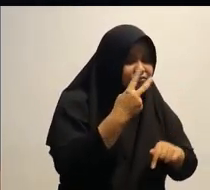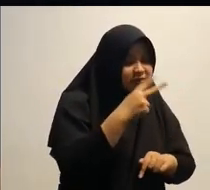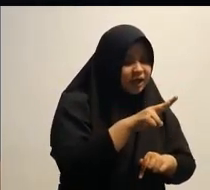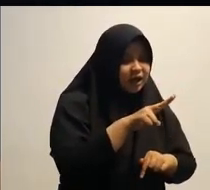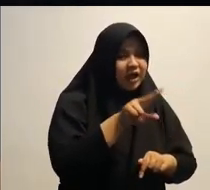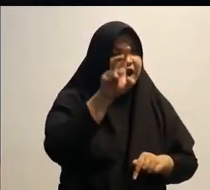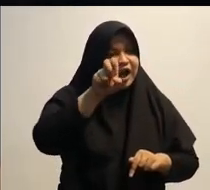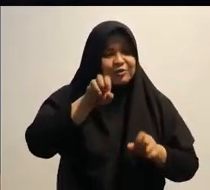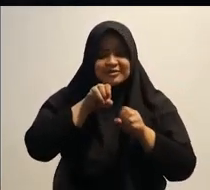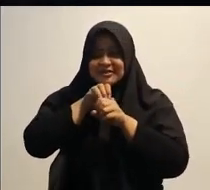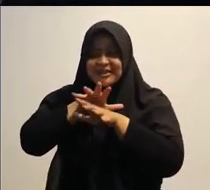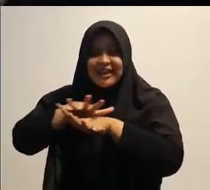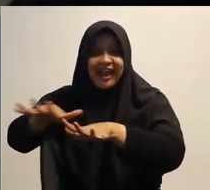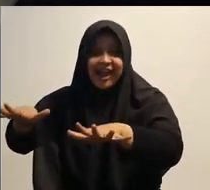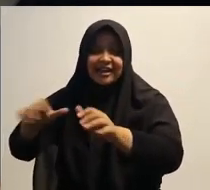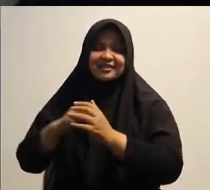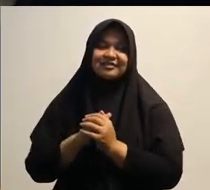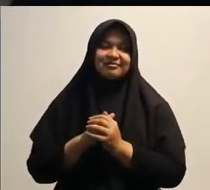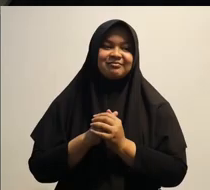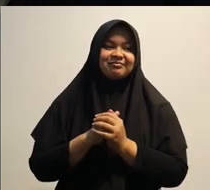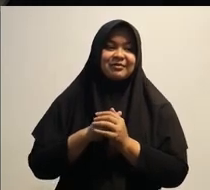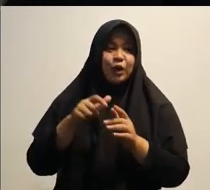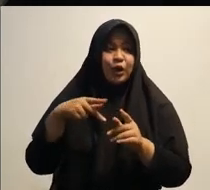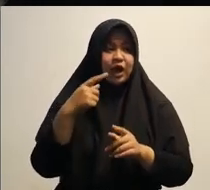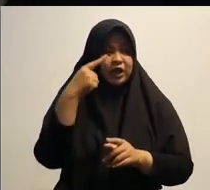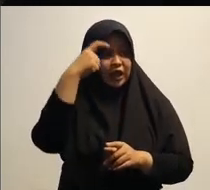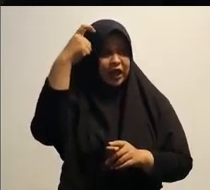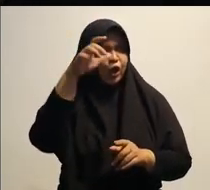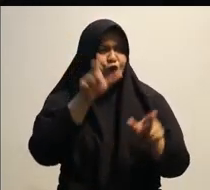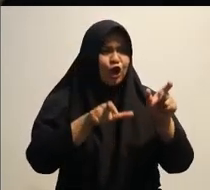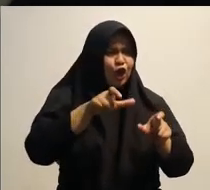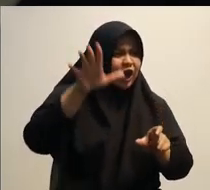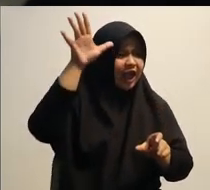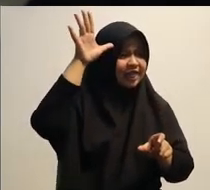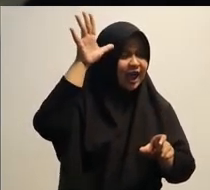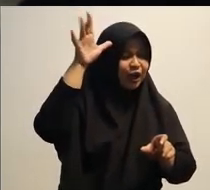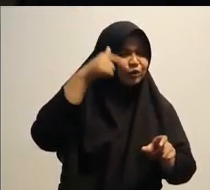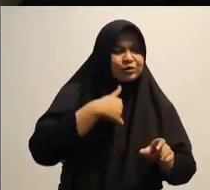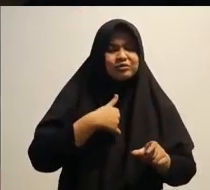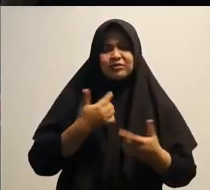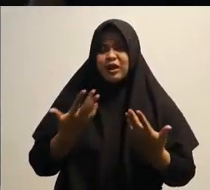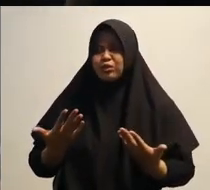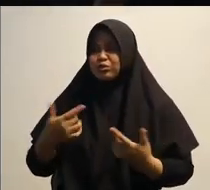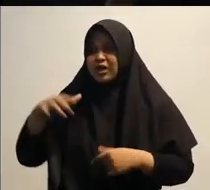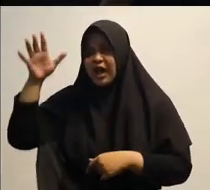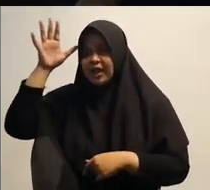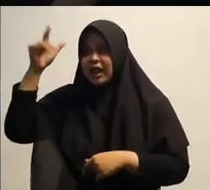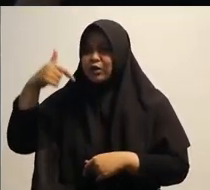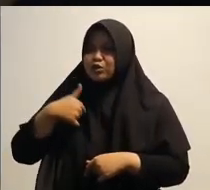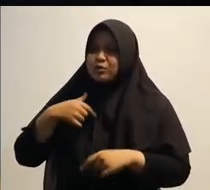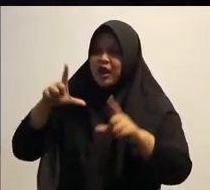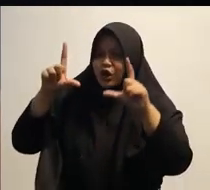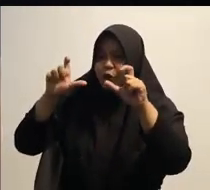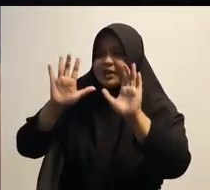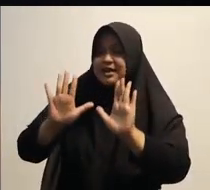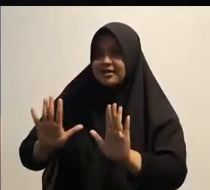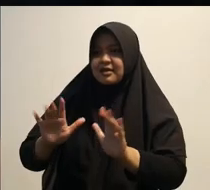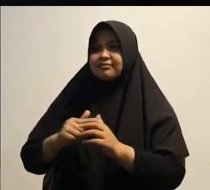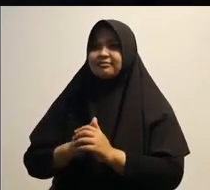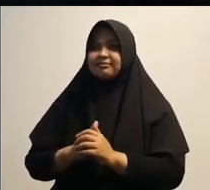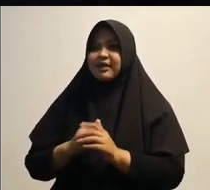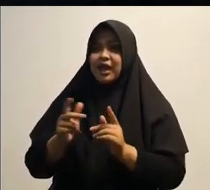Oh, gitu. Harus di-share gambar-gambar kayak gitu, karena kita belum pernah tahu. Aku sih nggak pernah, Mas. Sebelumnya cuma buat dokumentasi